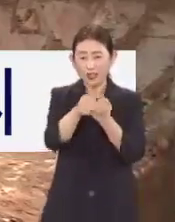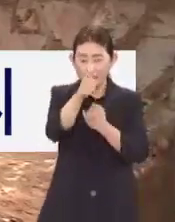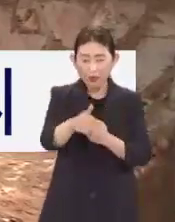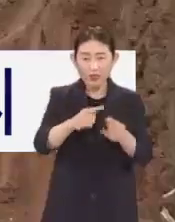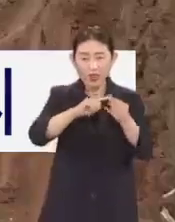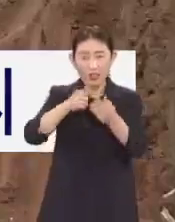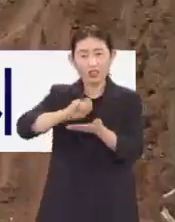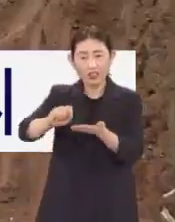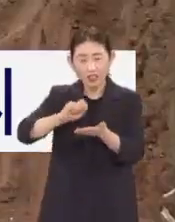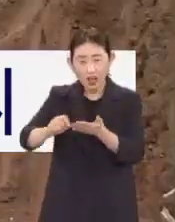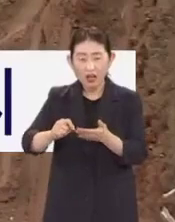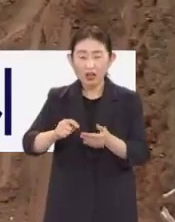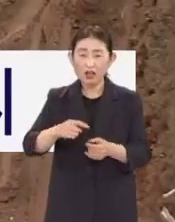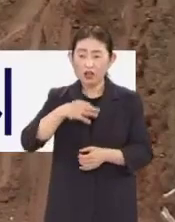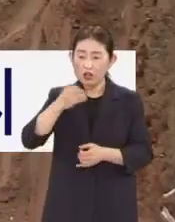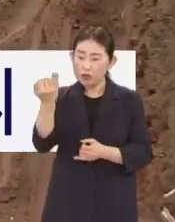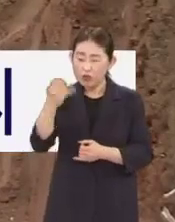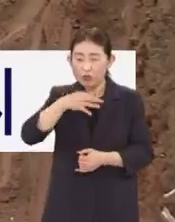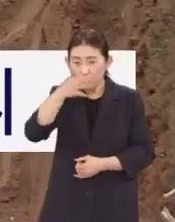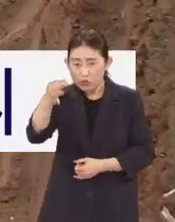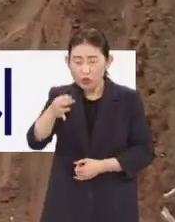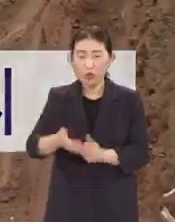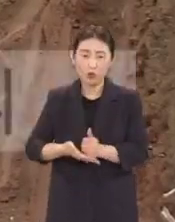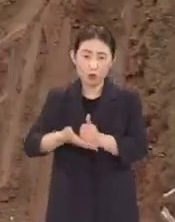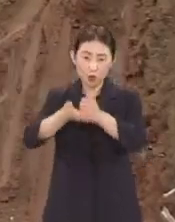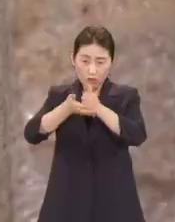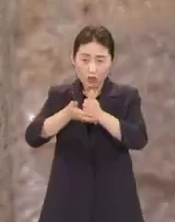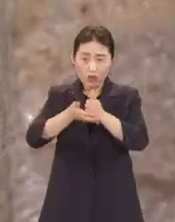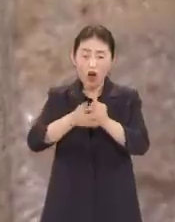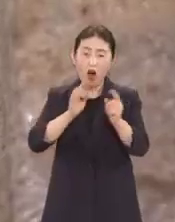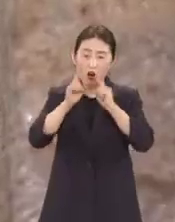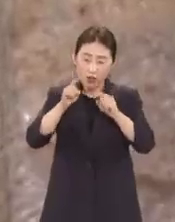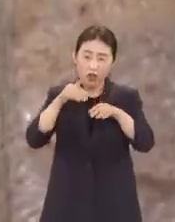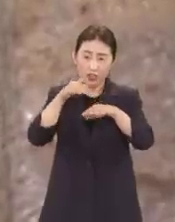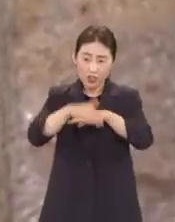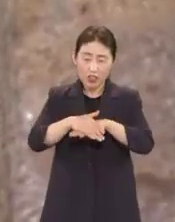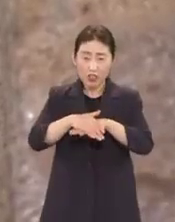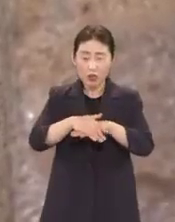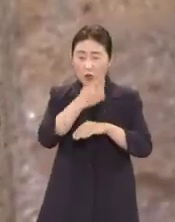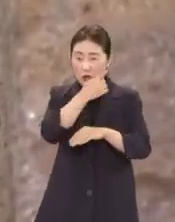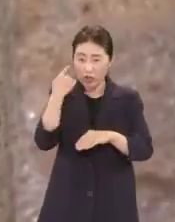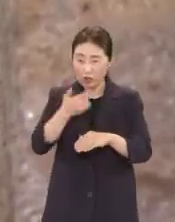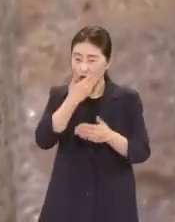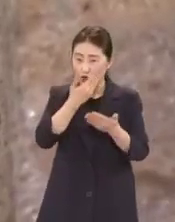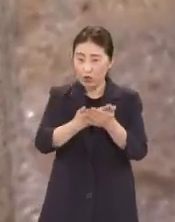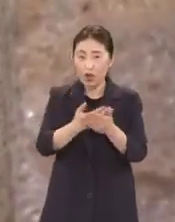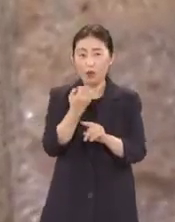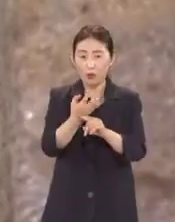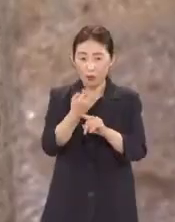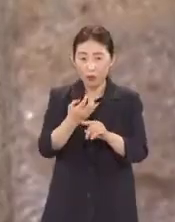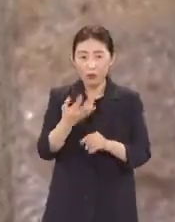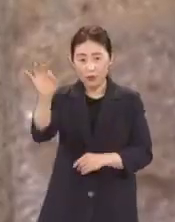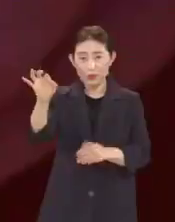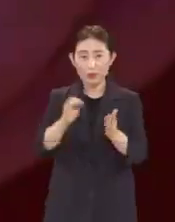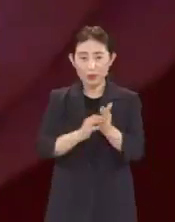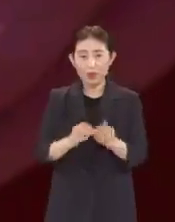사용 호칭이나 높임말 등 15세기 언어 생활을 알 수 있어 중요한 사료로 평가받고 있습니다